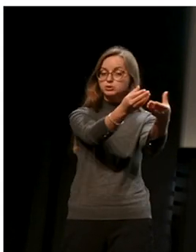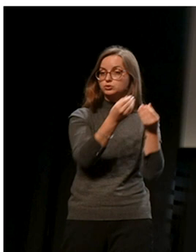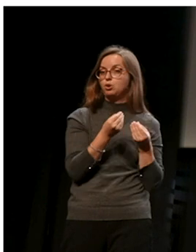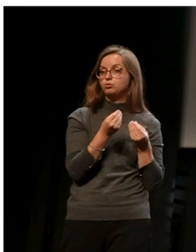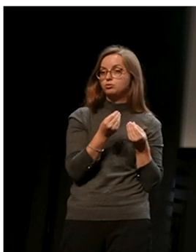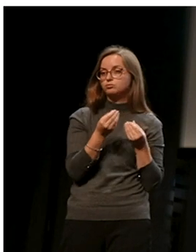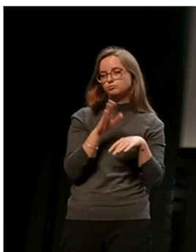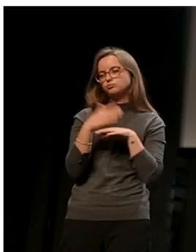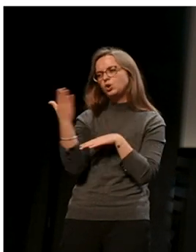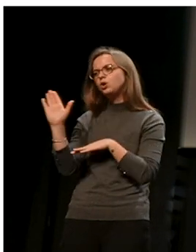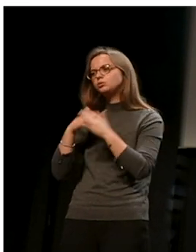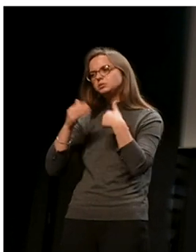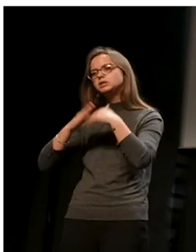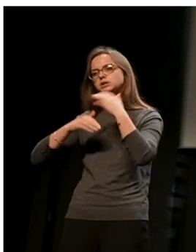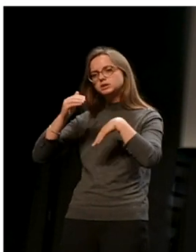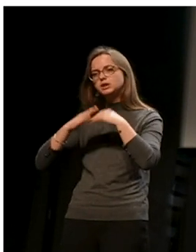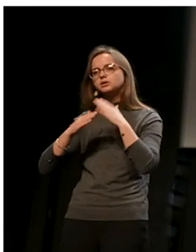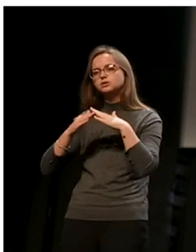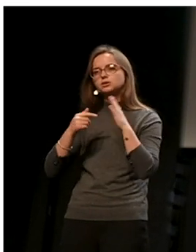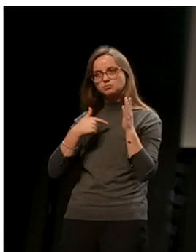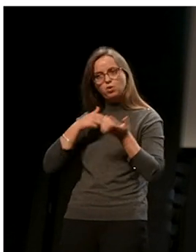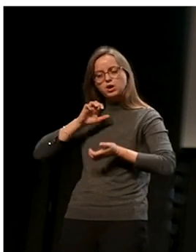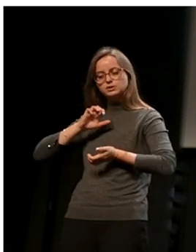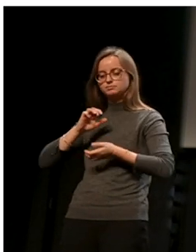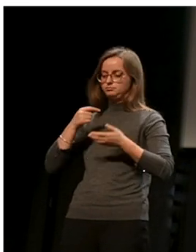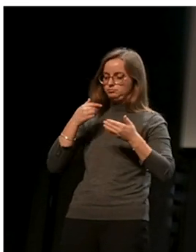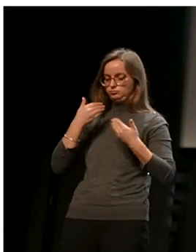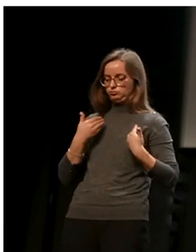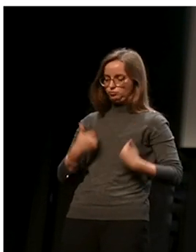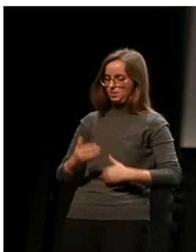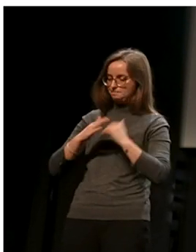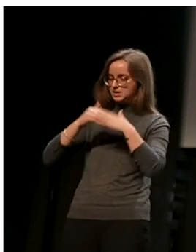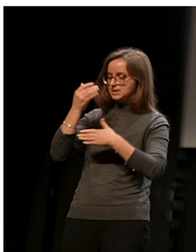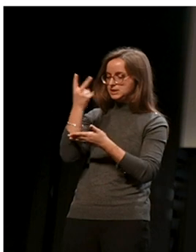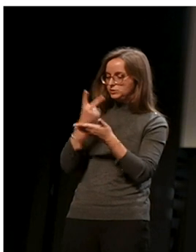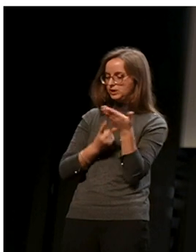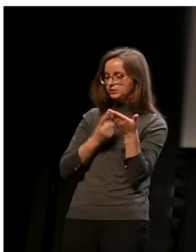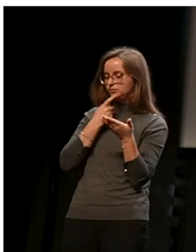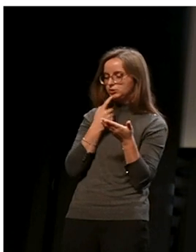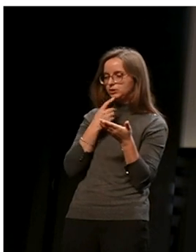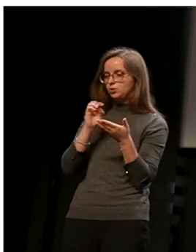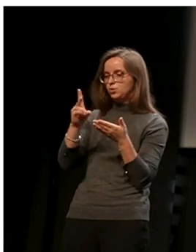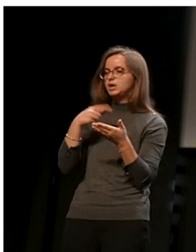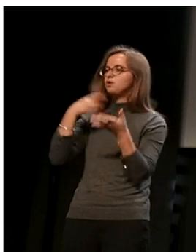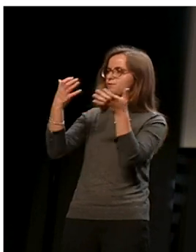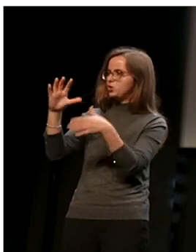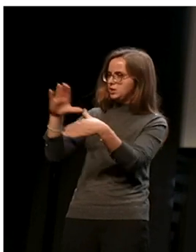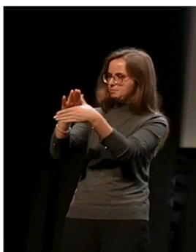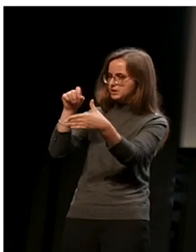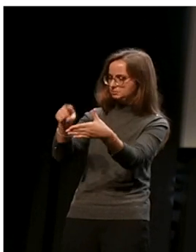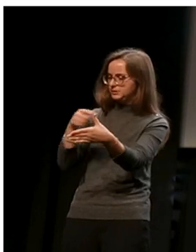Mais c'est un autre métier. Moi, mon métier d'illustrateur, c'est qu'est-ce qui m'amène à cette image ? Qu'est-ce qui m'amène à cette image ? C'est